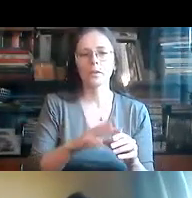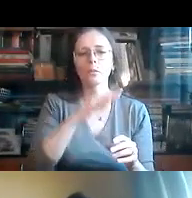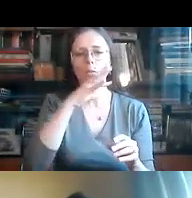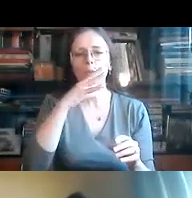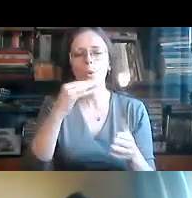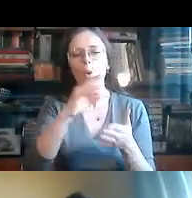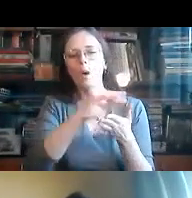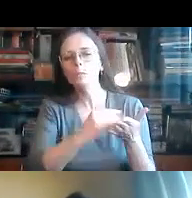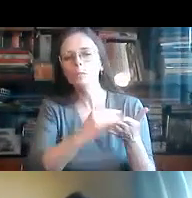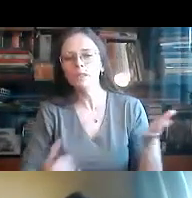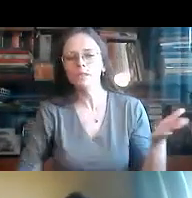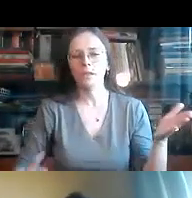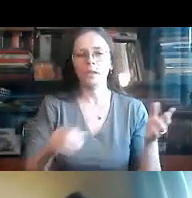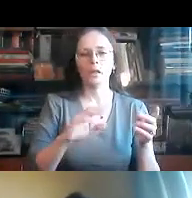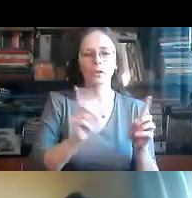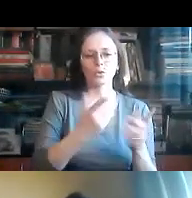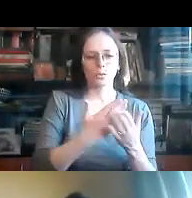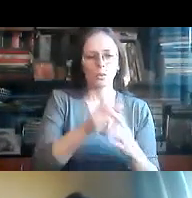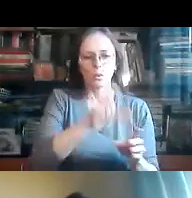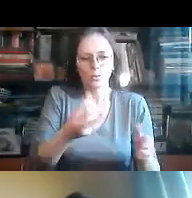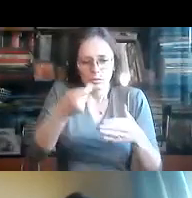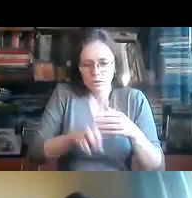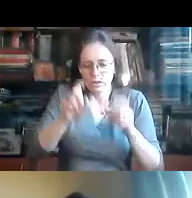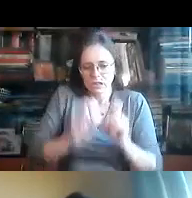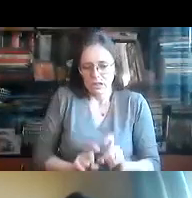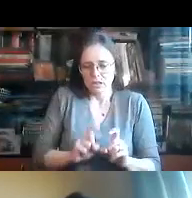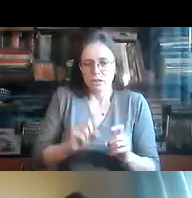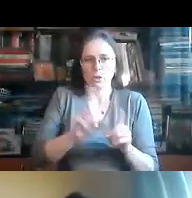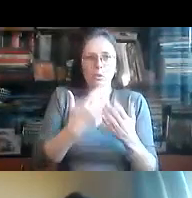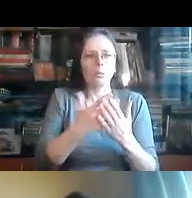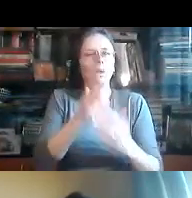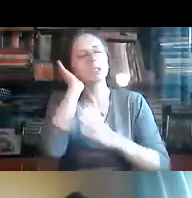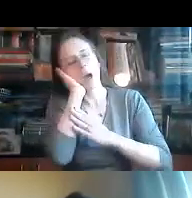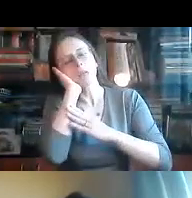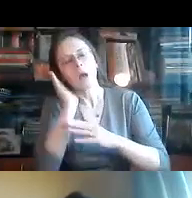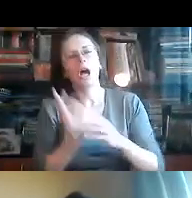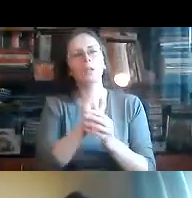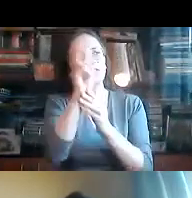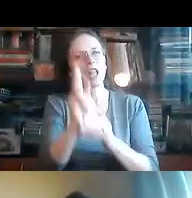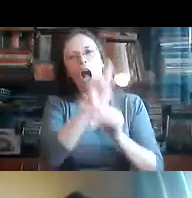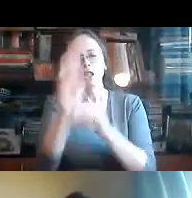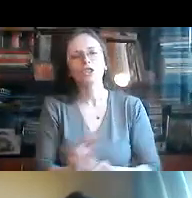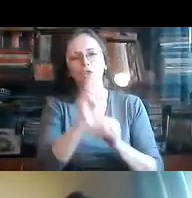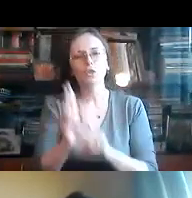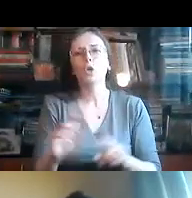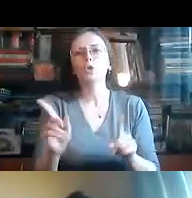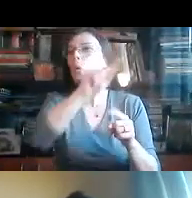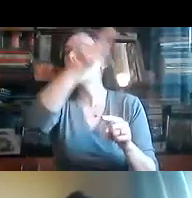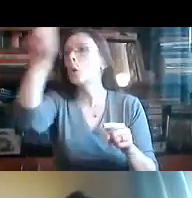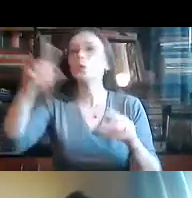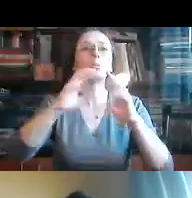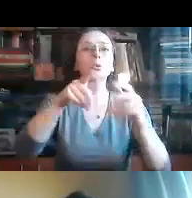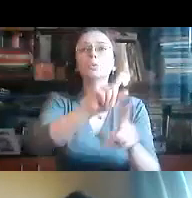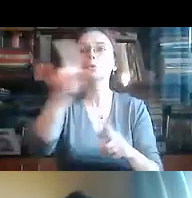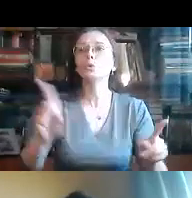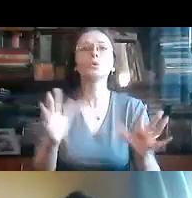там спят по 12 часов, они там, что там происходит, у них котики там, я не знаю, дома. Потому что мы впахиваем